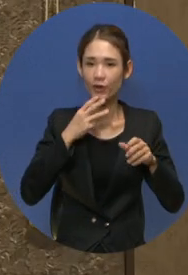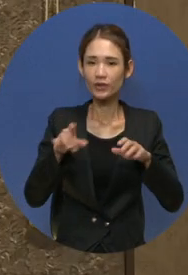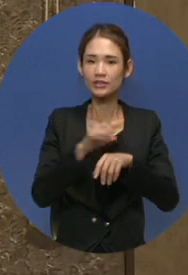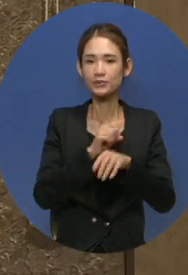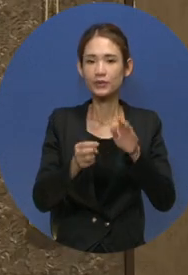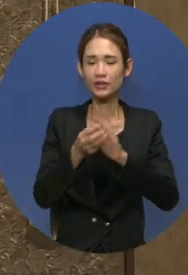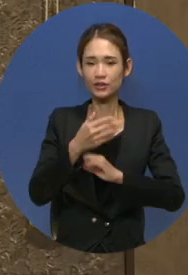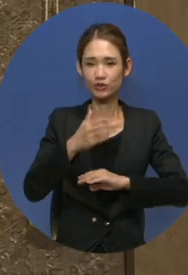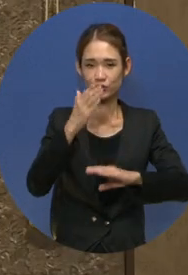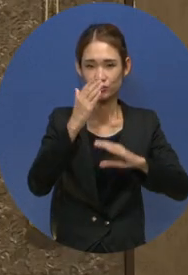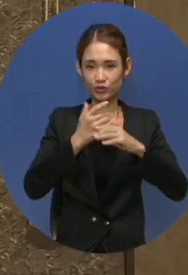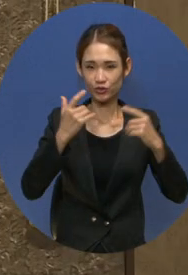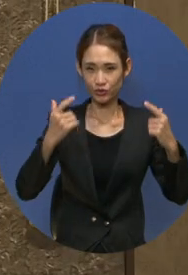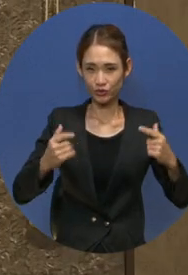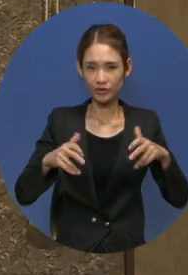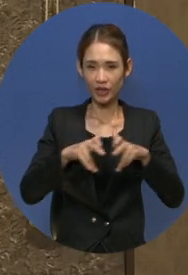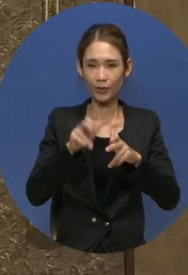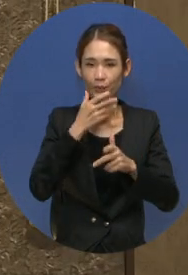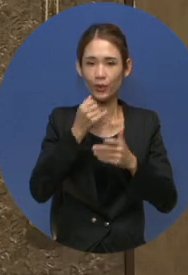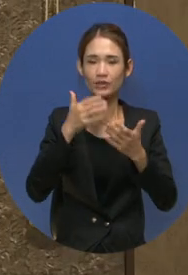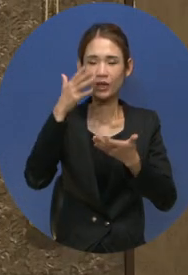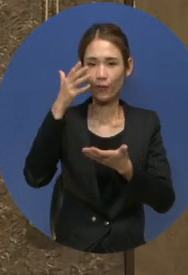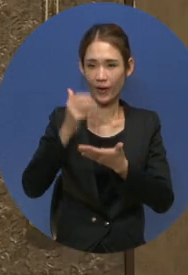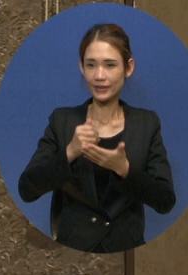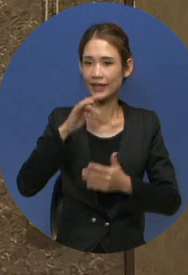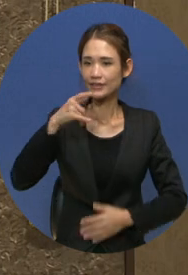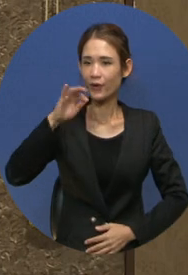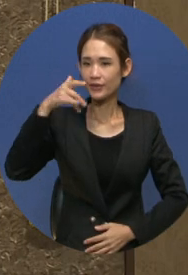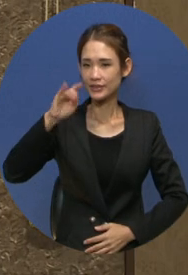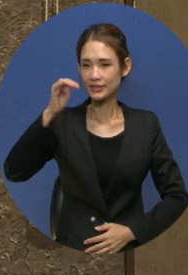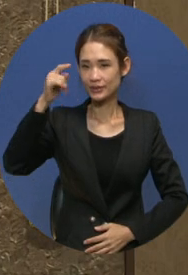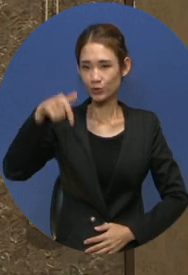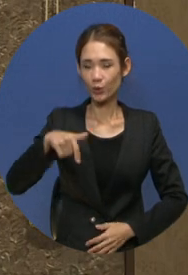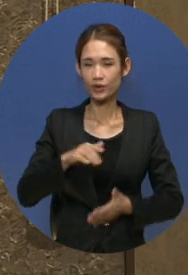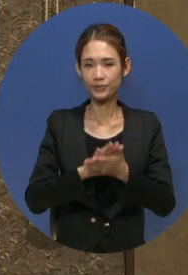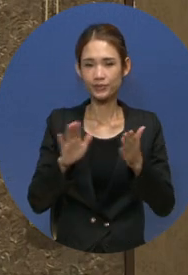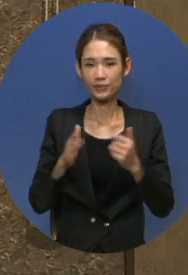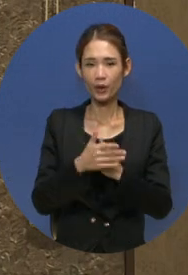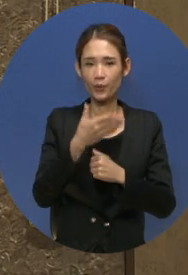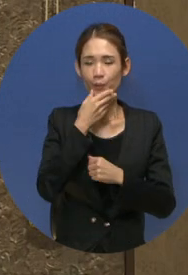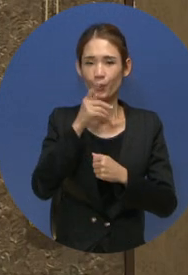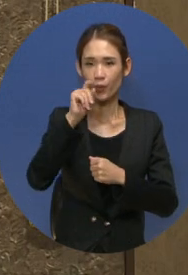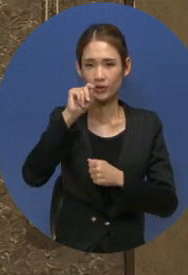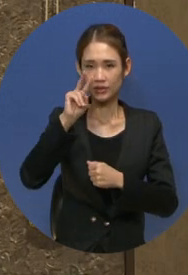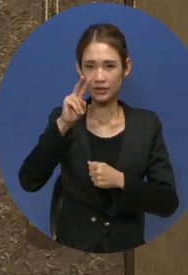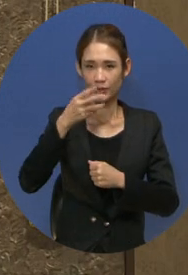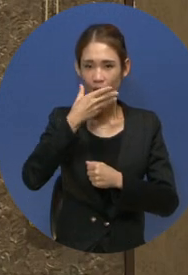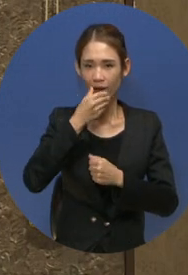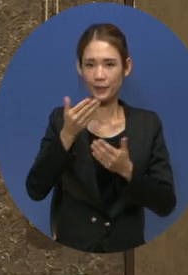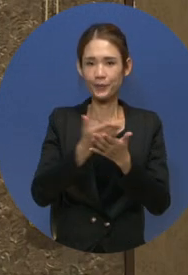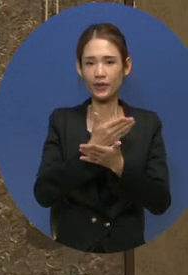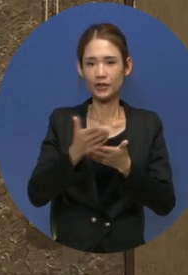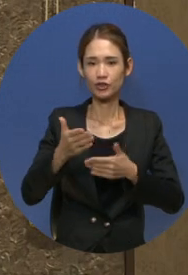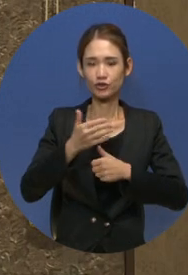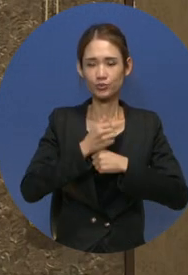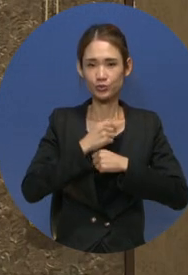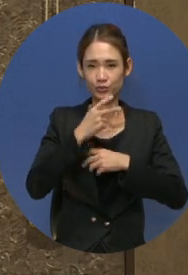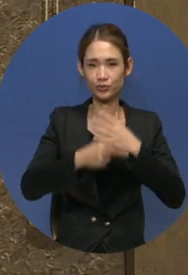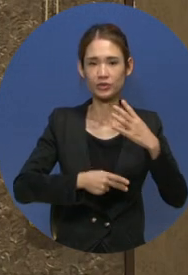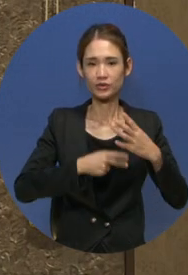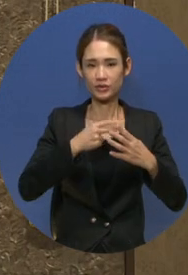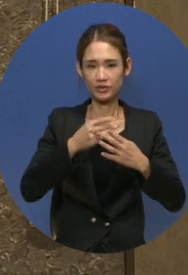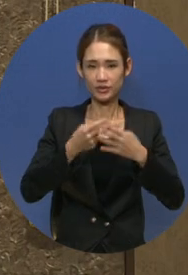서울특별시 중구장애인복지관 관장 정진옥입니다. 이렇게 복지TV 행복나눔지킴이